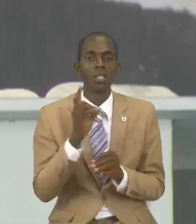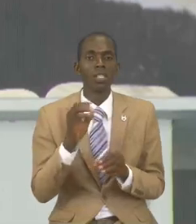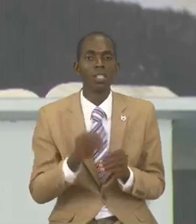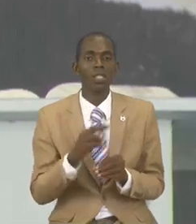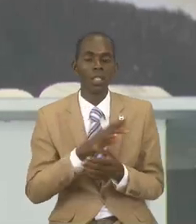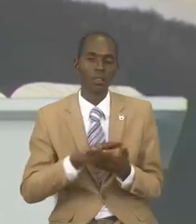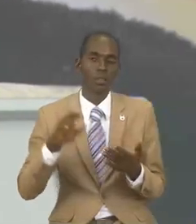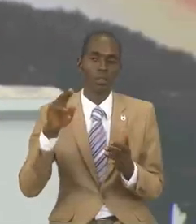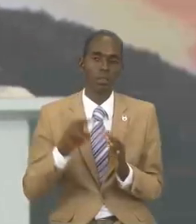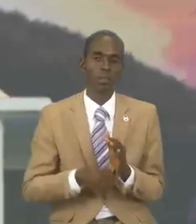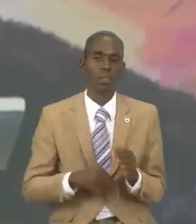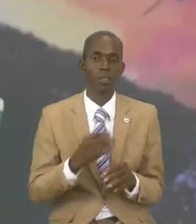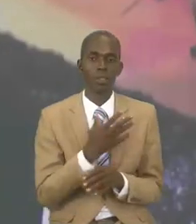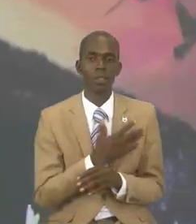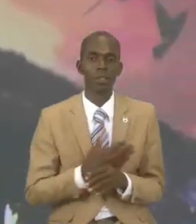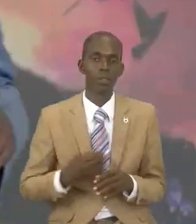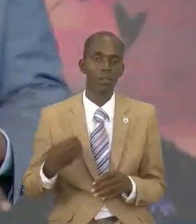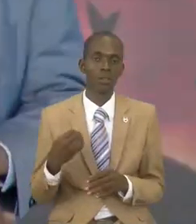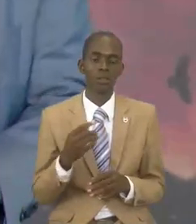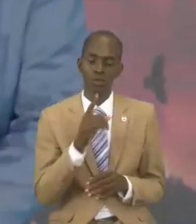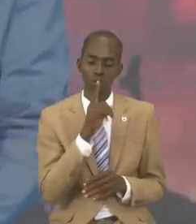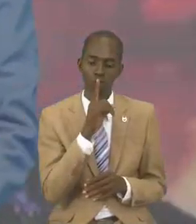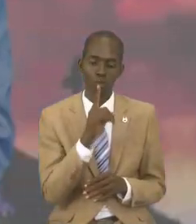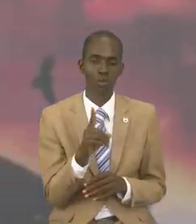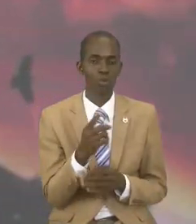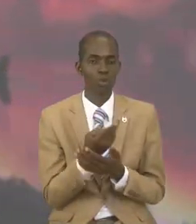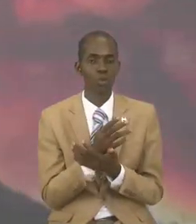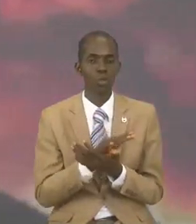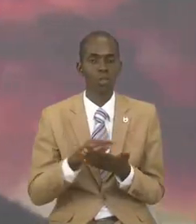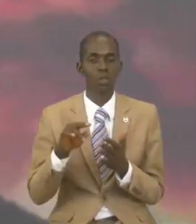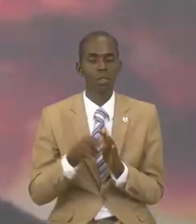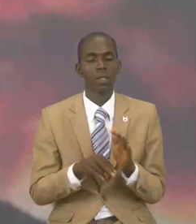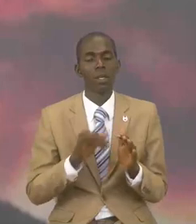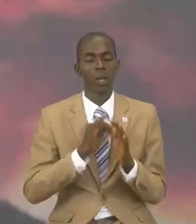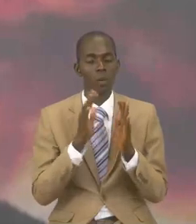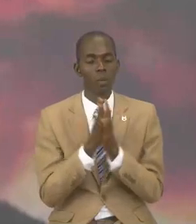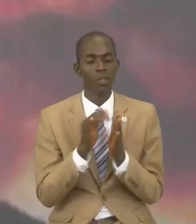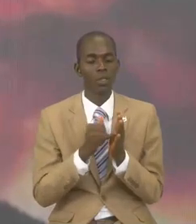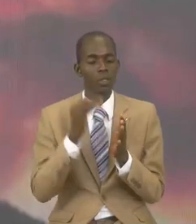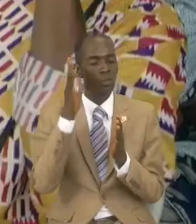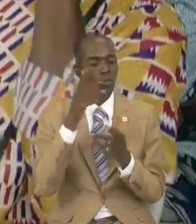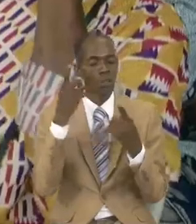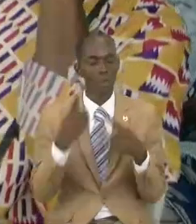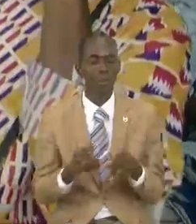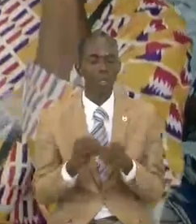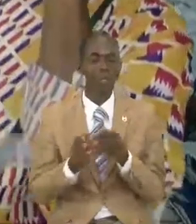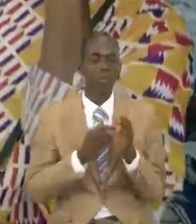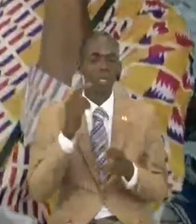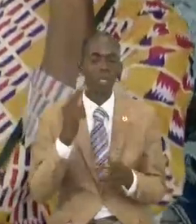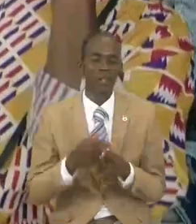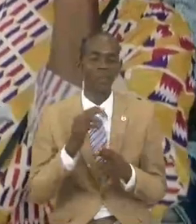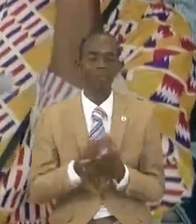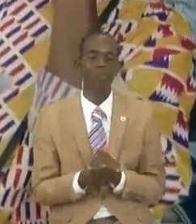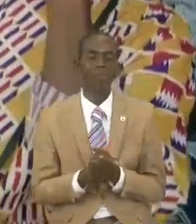dans une justice et une sainteté que produit la vérité. Je prie que cela s'accomplisse